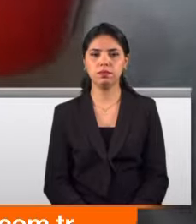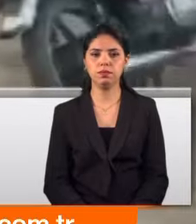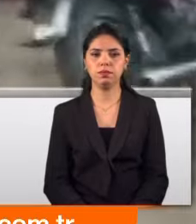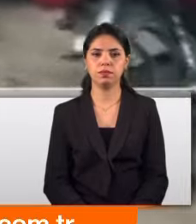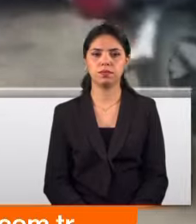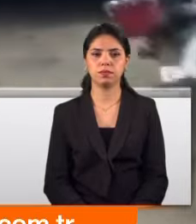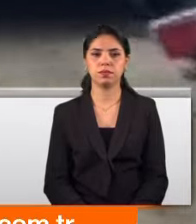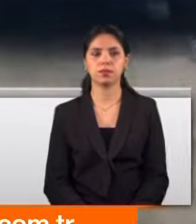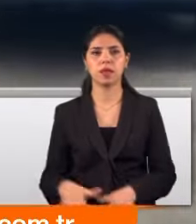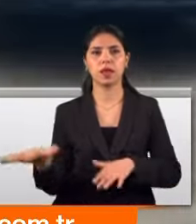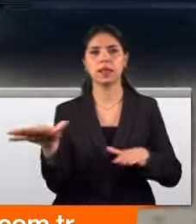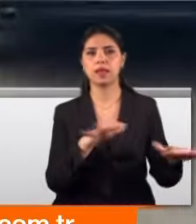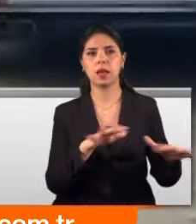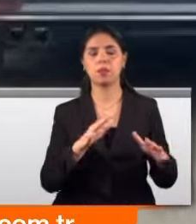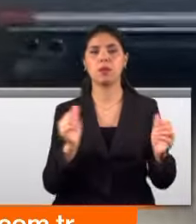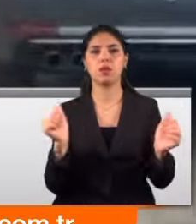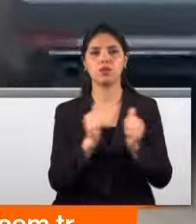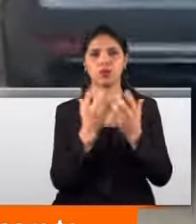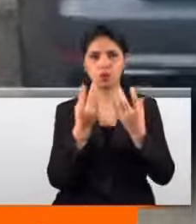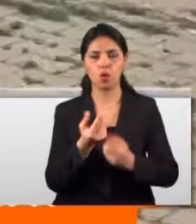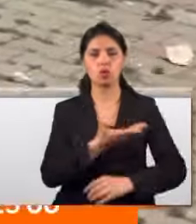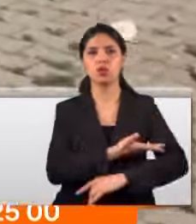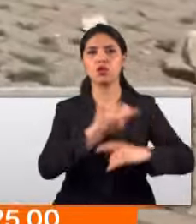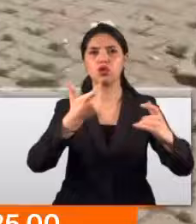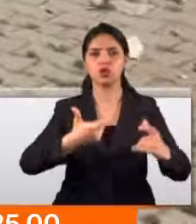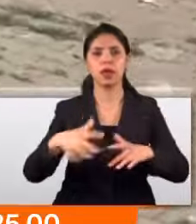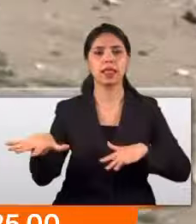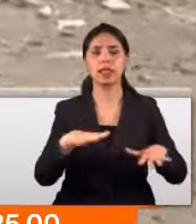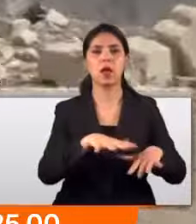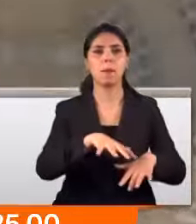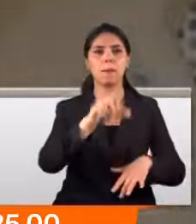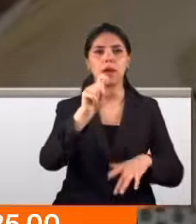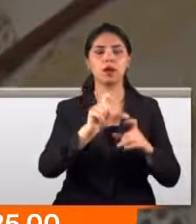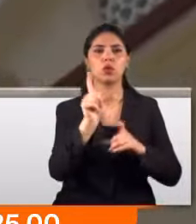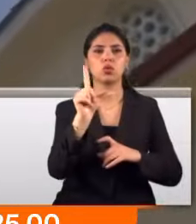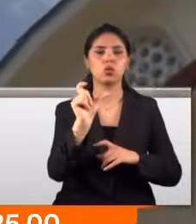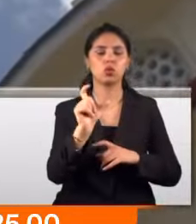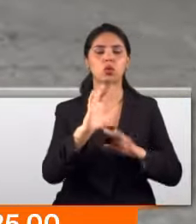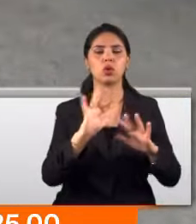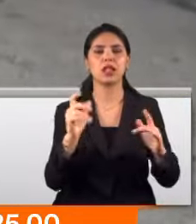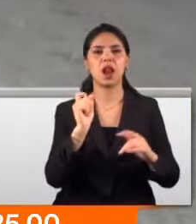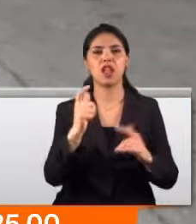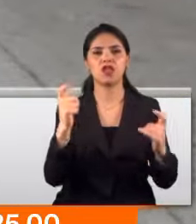böyle. Deprem fırtınasının yaşandığı şehirde depremlerin merkez üssü Sulusaray